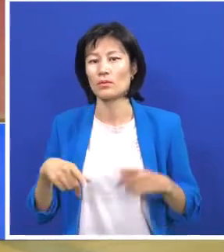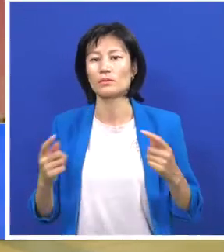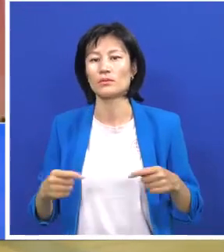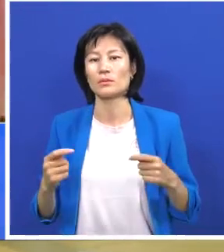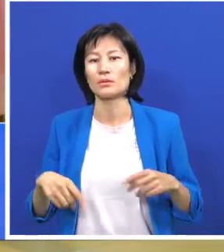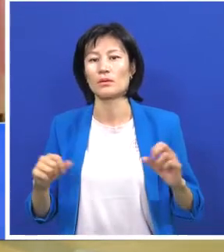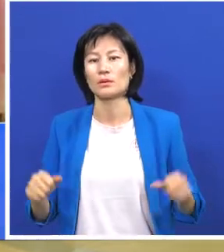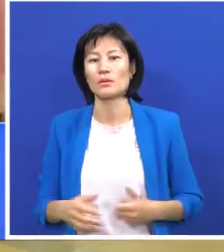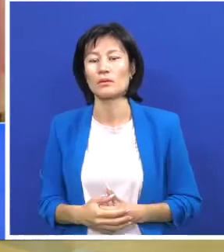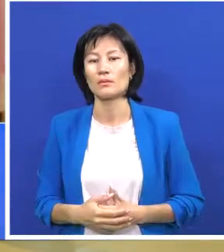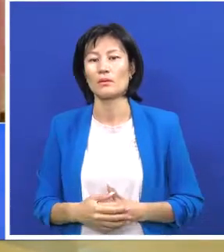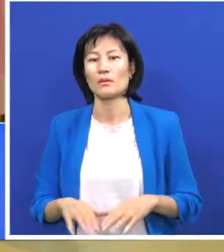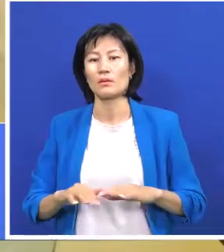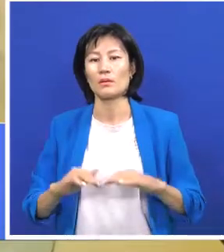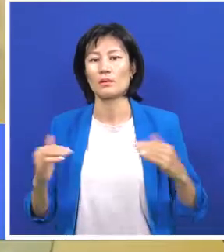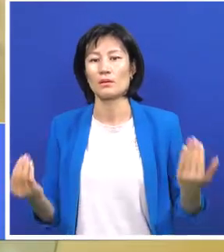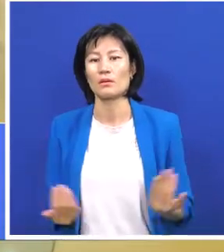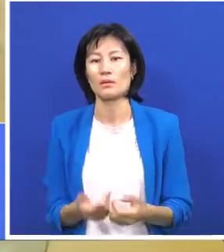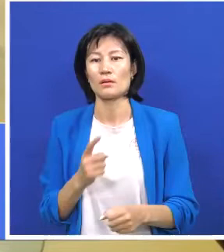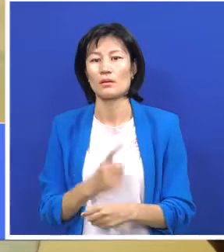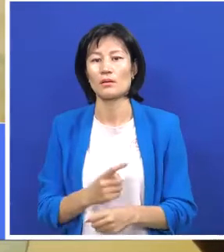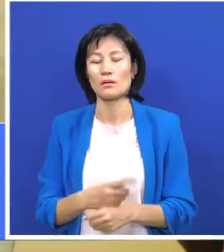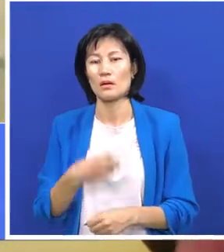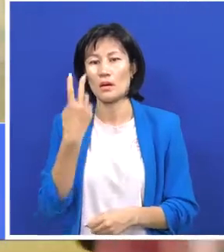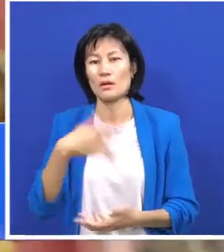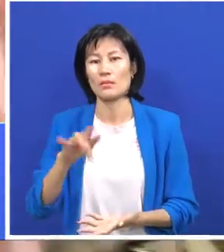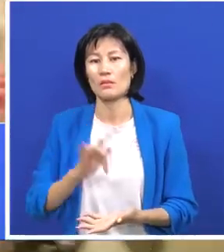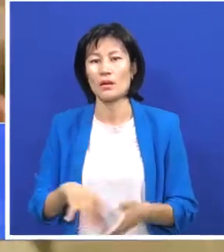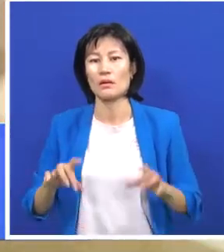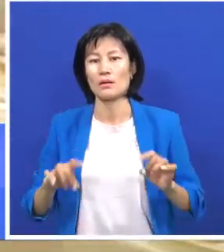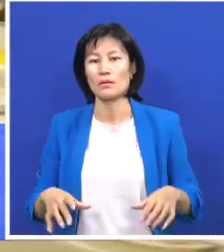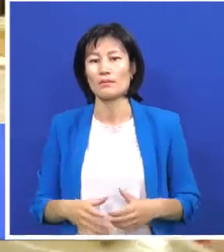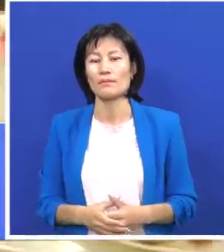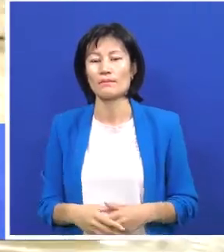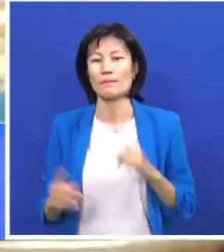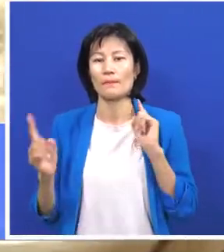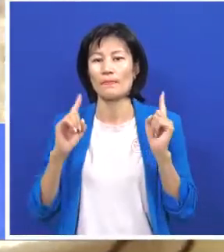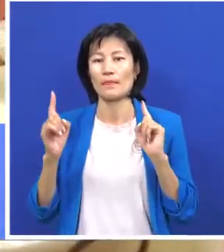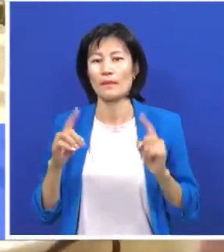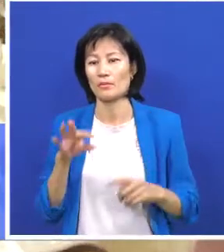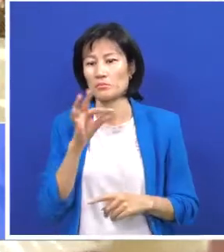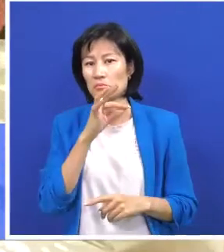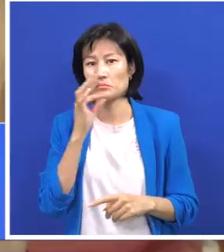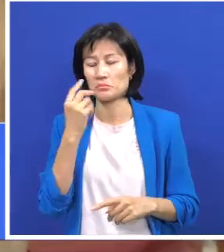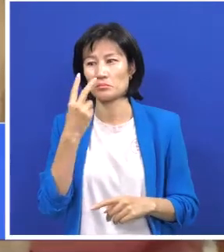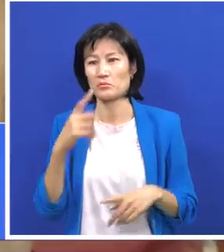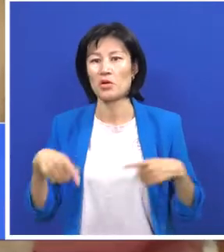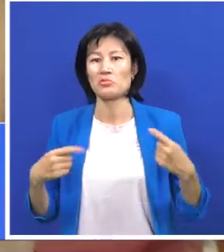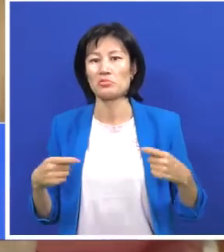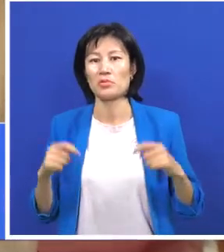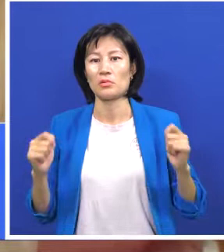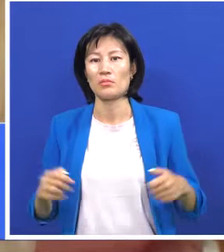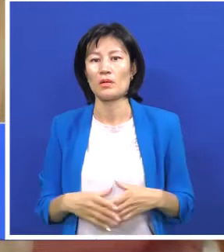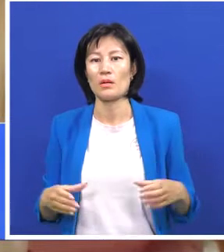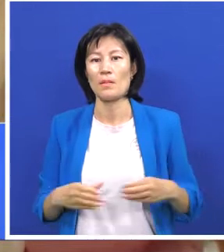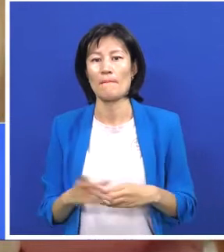қауым дегенімізбен еліміздегі карантиндік шектеулерге қарамастан қаладағы мейрамханалардың бірінде жиын тойлар жасырын түрде жасалып жатыр. Той иелері